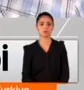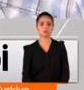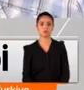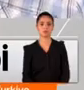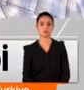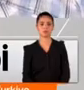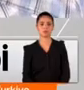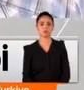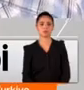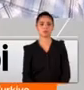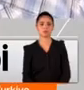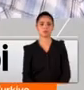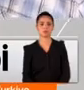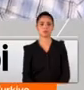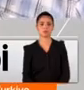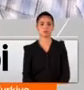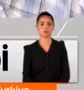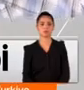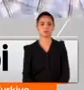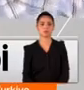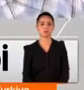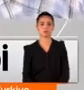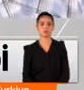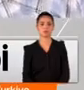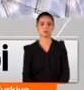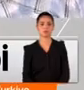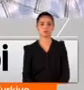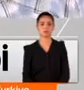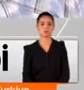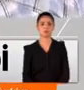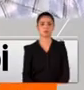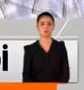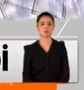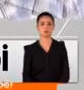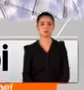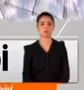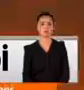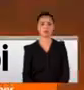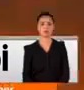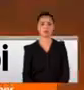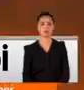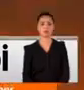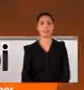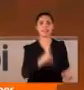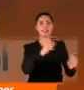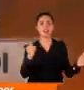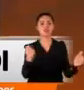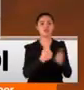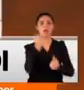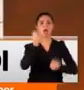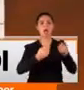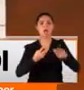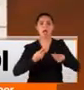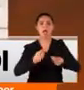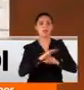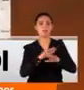ama ben sana böyle et dedim. Bariyeri fır kır geç diye işaret ettim. Sen anlamadın. Trenin çarptığı araç